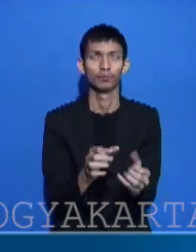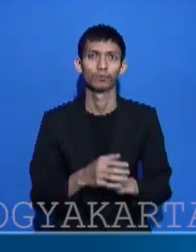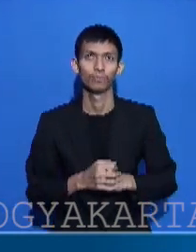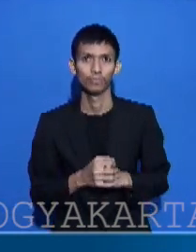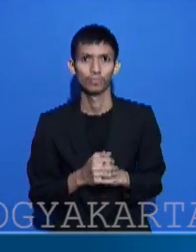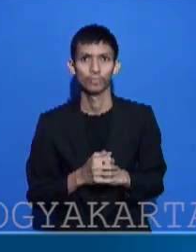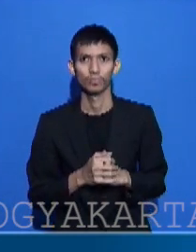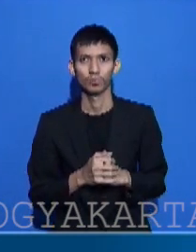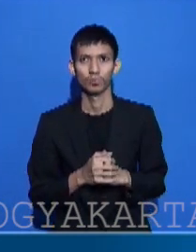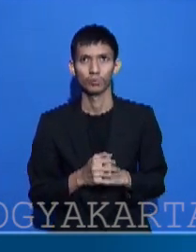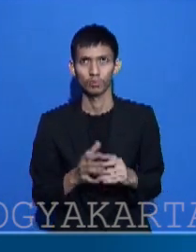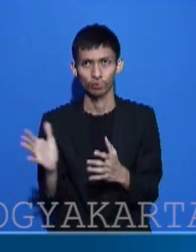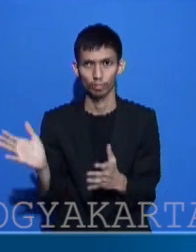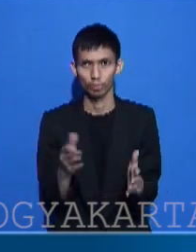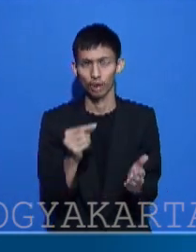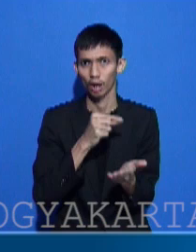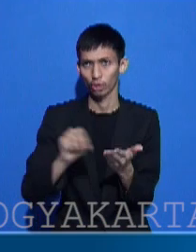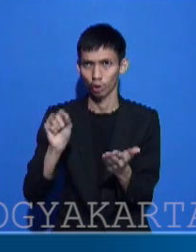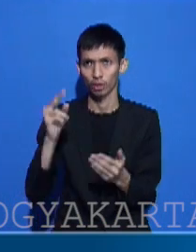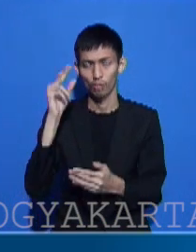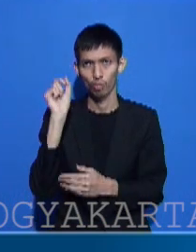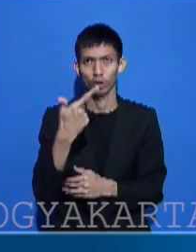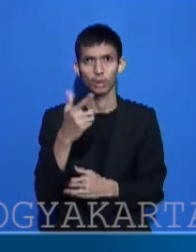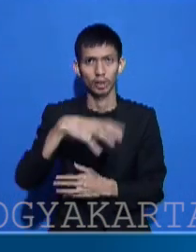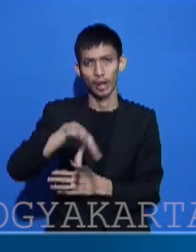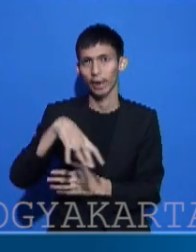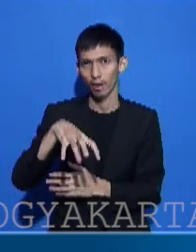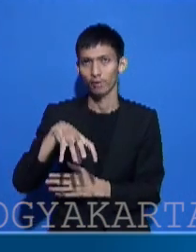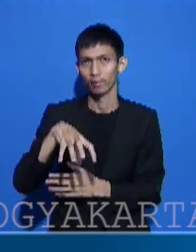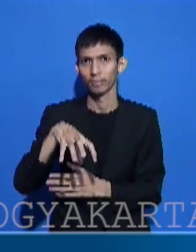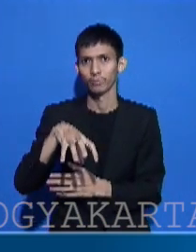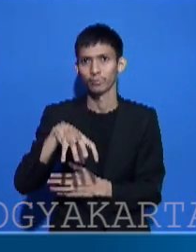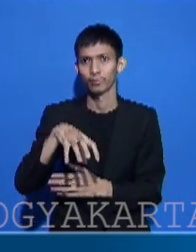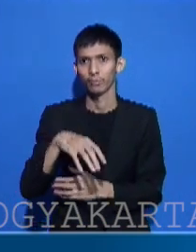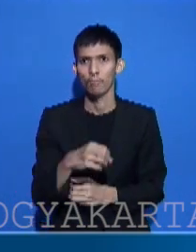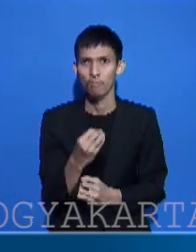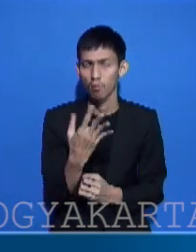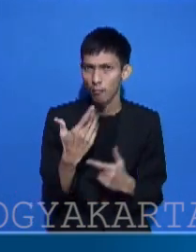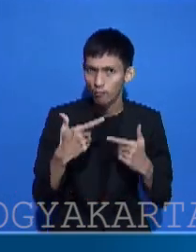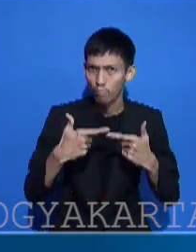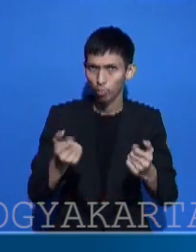ke Polda Jogja menggunakan kendaraan-kendaraan Polri. Berapa truk tadi, Dan?